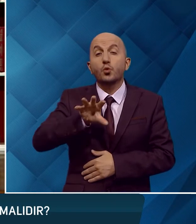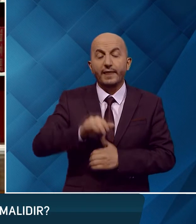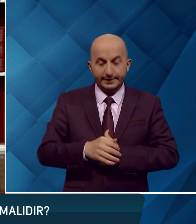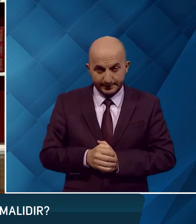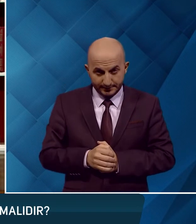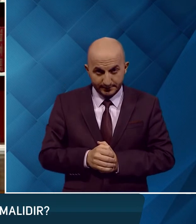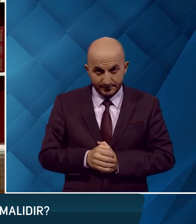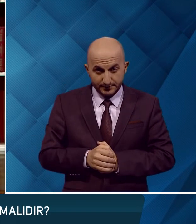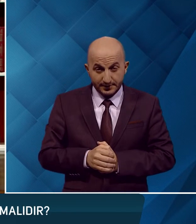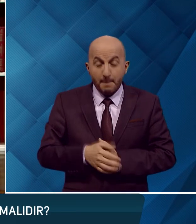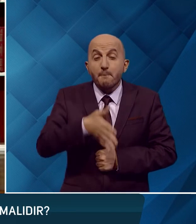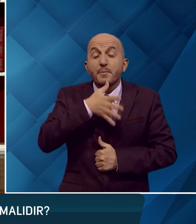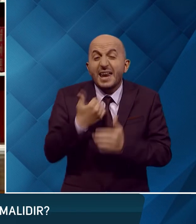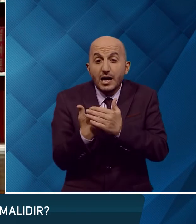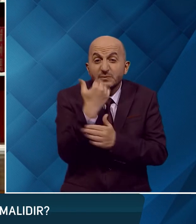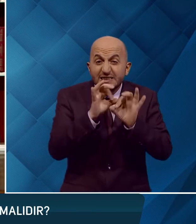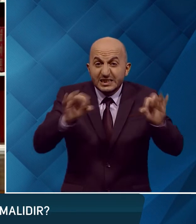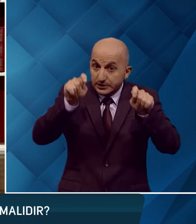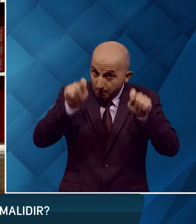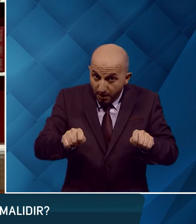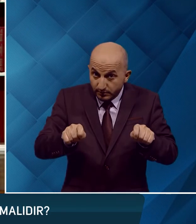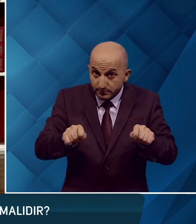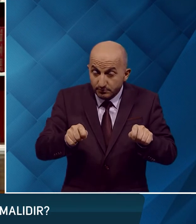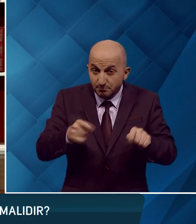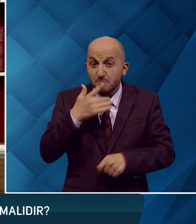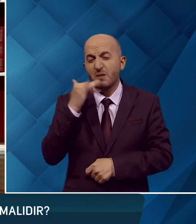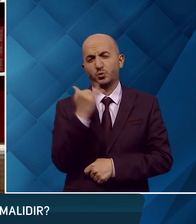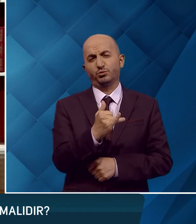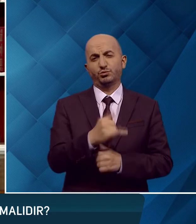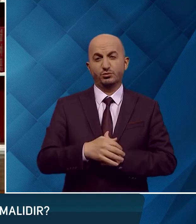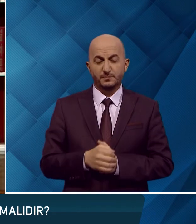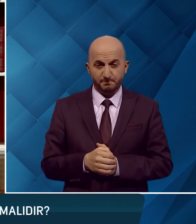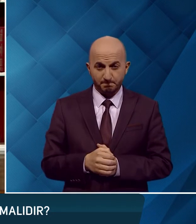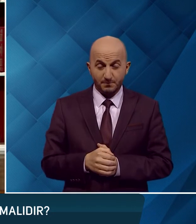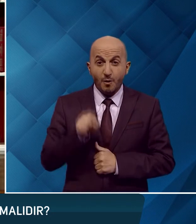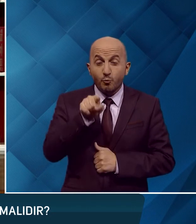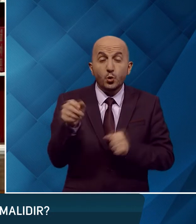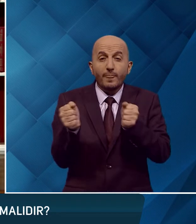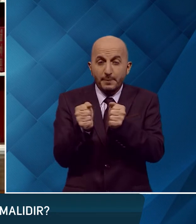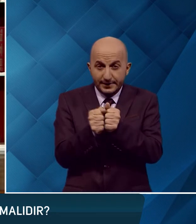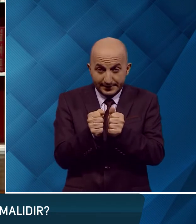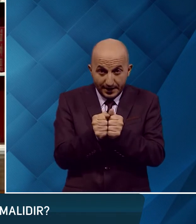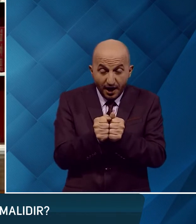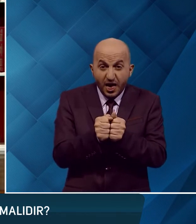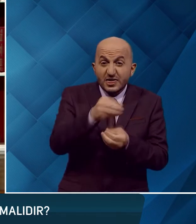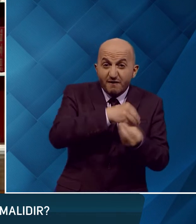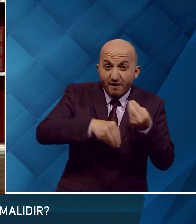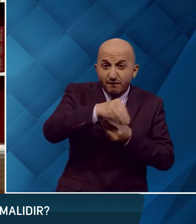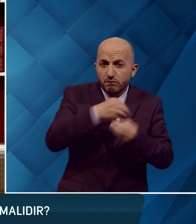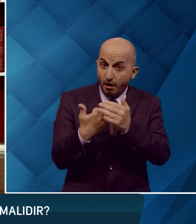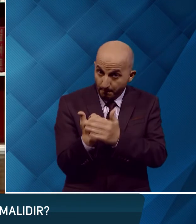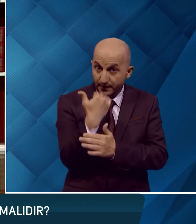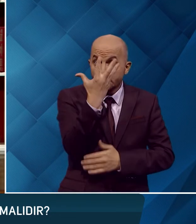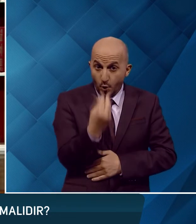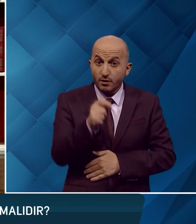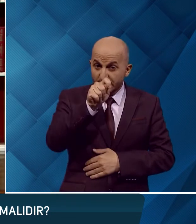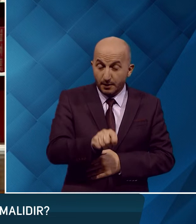sünnetlerindendir. Bilerek abdestsiz yapmak ise mekruhtur. Bununla birlikte, tavafı